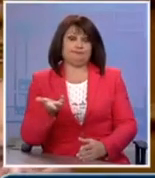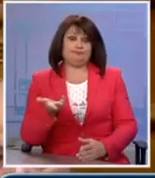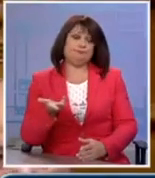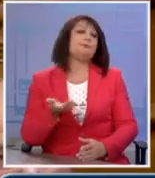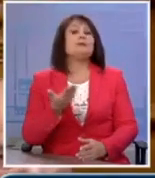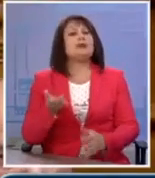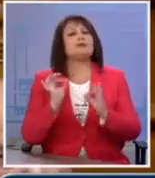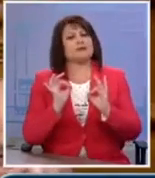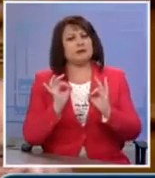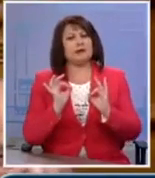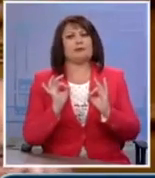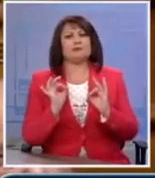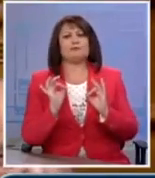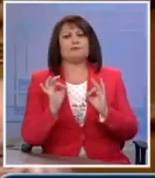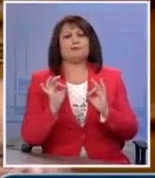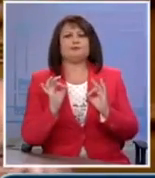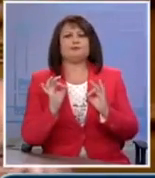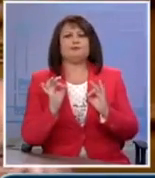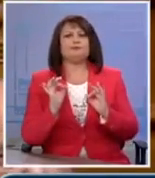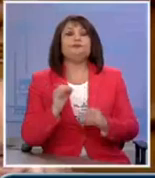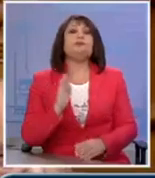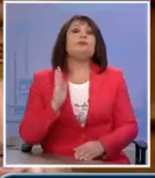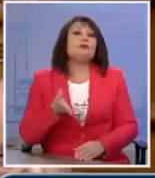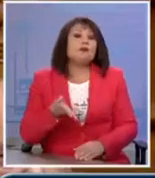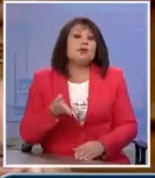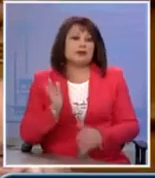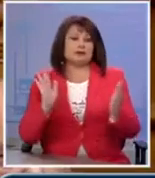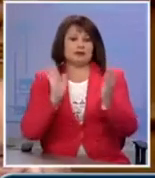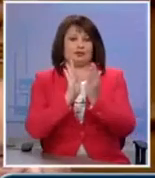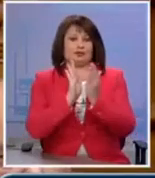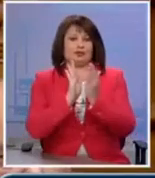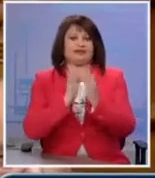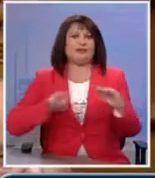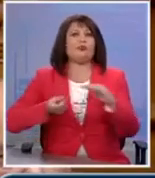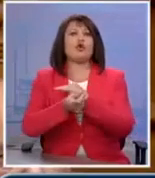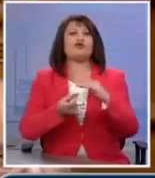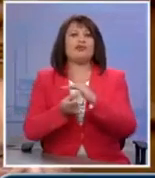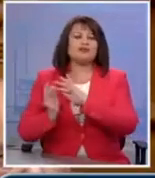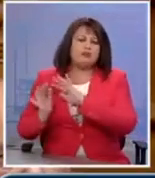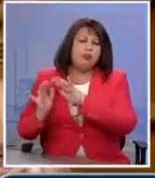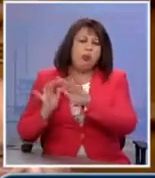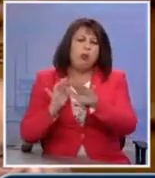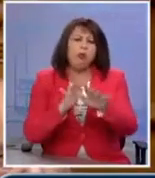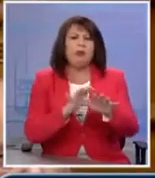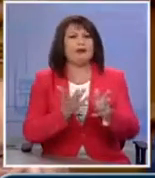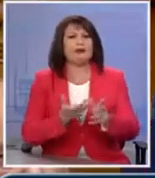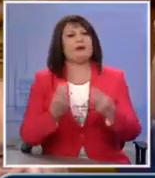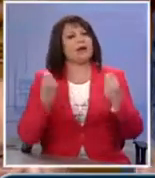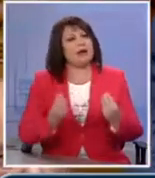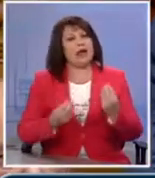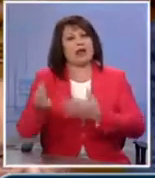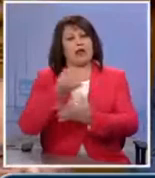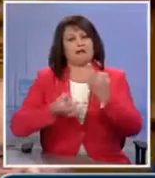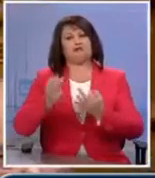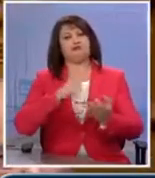Και βέβαια, για να μπορέσει κανείς να αντιμετωπίσει το ζήτημα των προσφυγικών ροών, καλά είναι αυτά που λέτε και έχετε